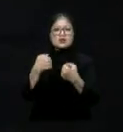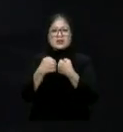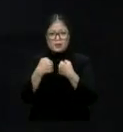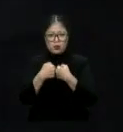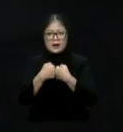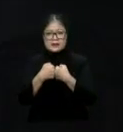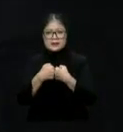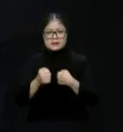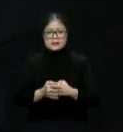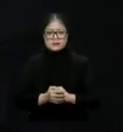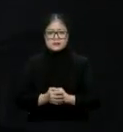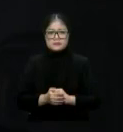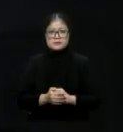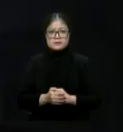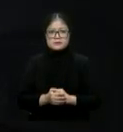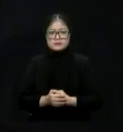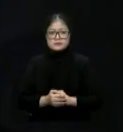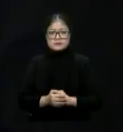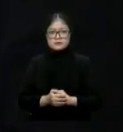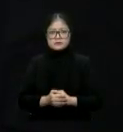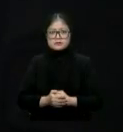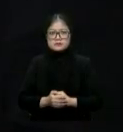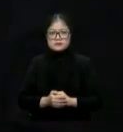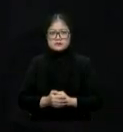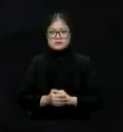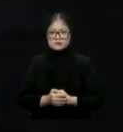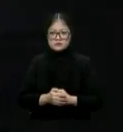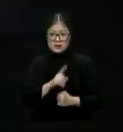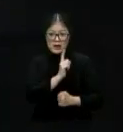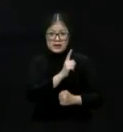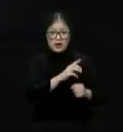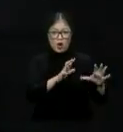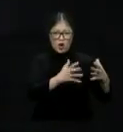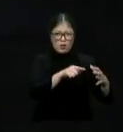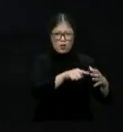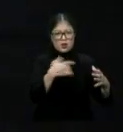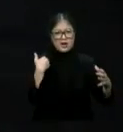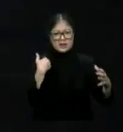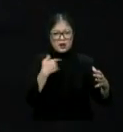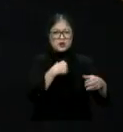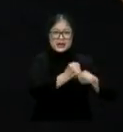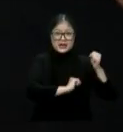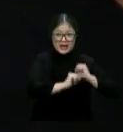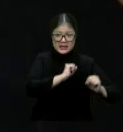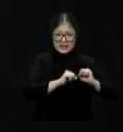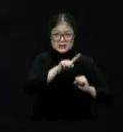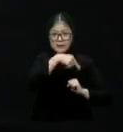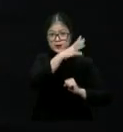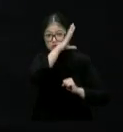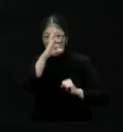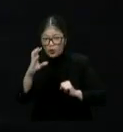Satu kelompok pelaku mengadakan kegiatan, kemudian kegiatan sudah selesai dari pagi sampai dengan jam 3 sore. Kemudian ketika